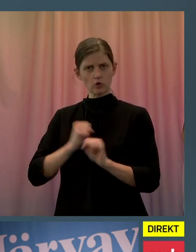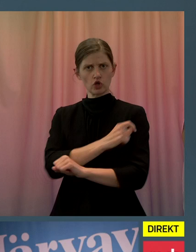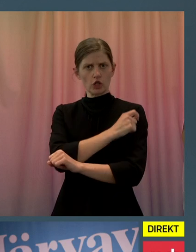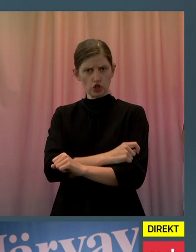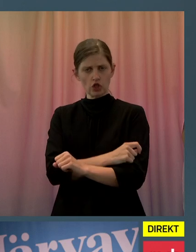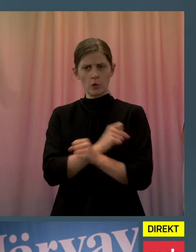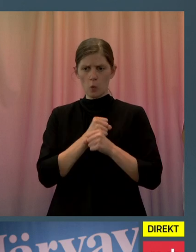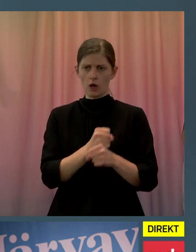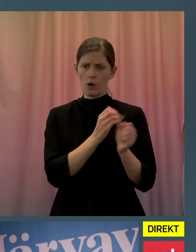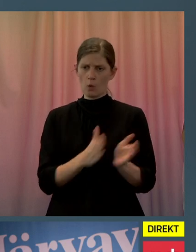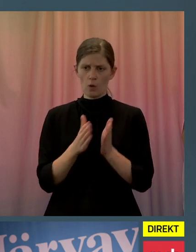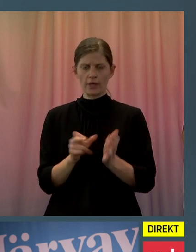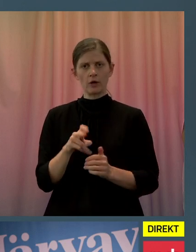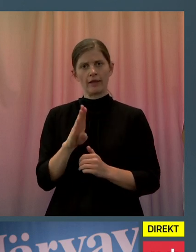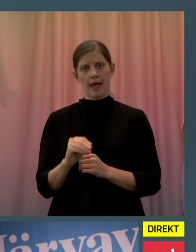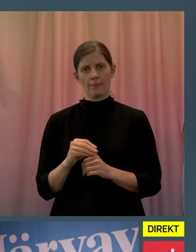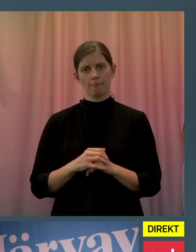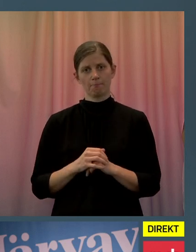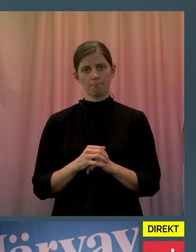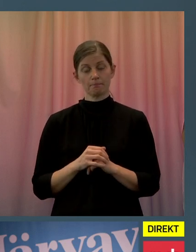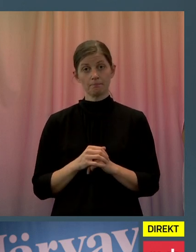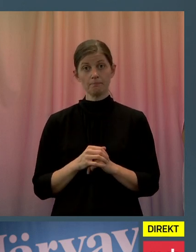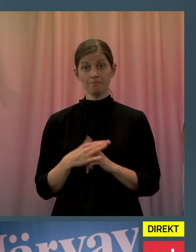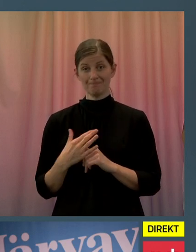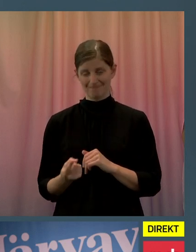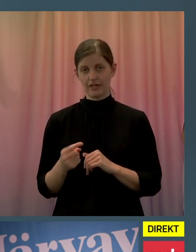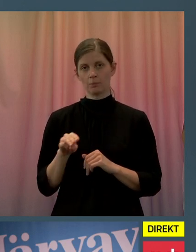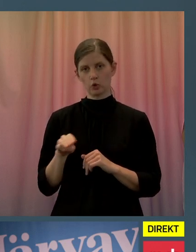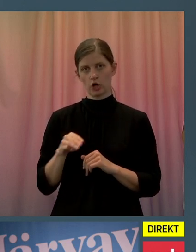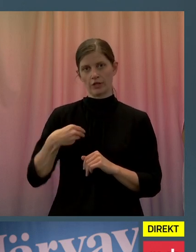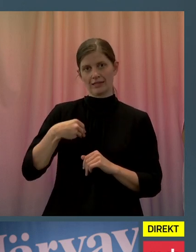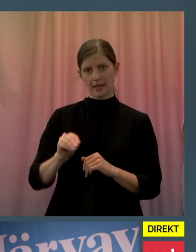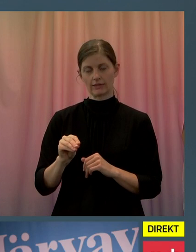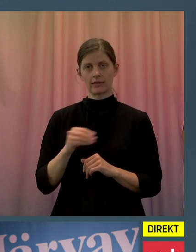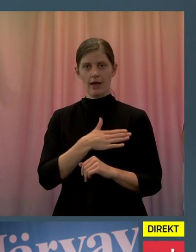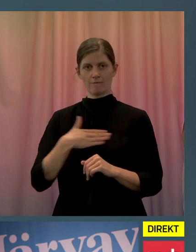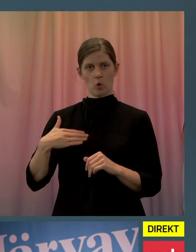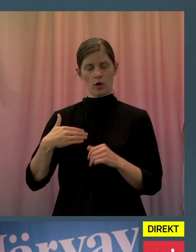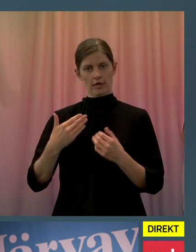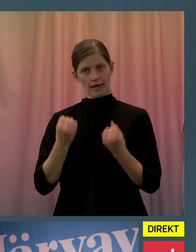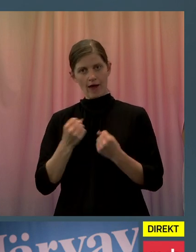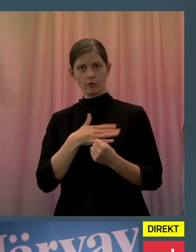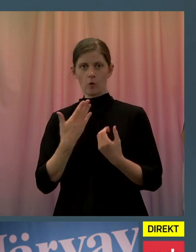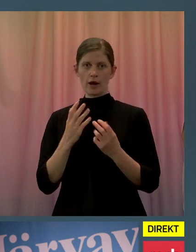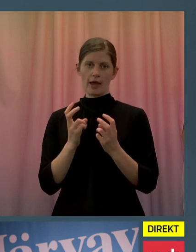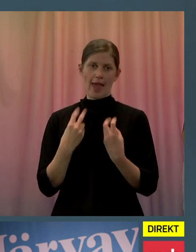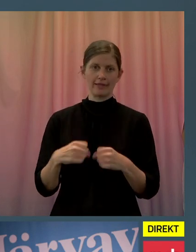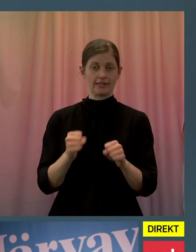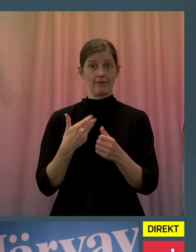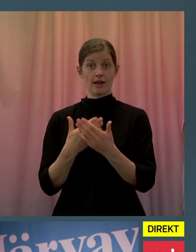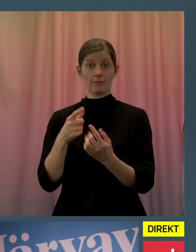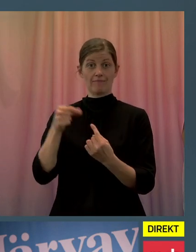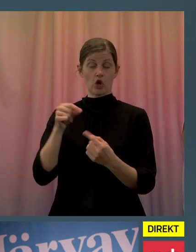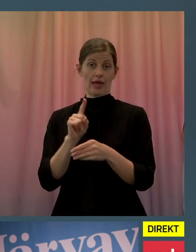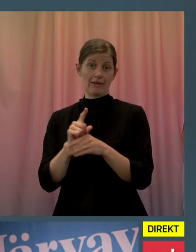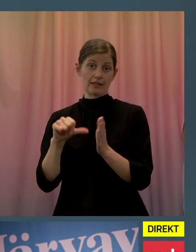reda. Här kommer Moderaterna lägga vår kraft och vår energi fram till valet den 11